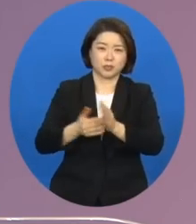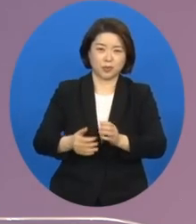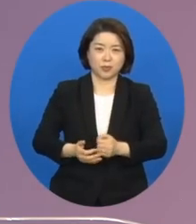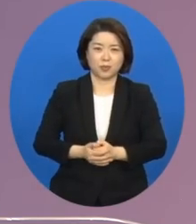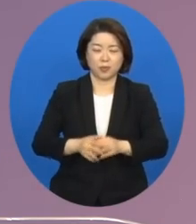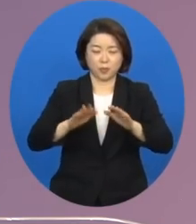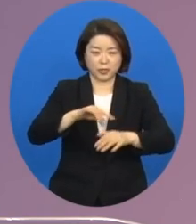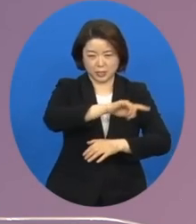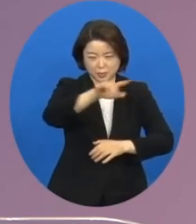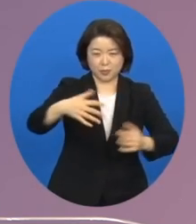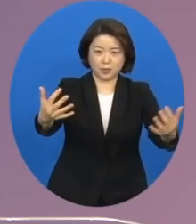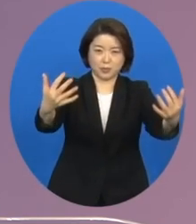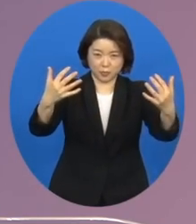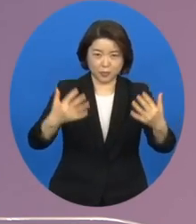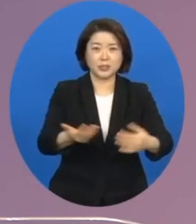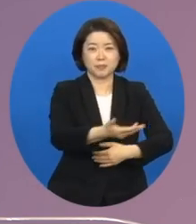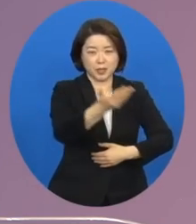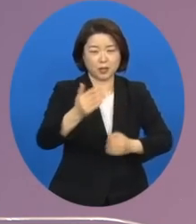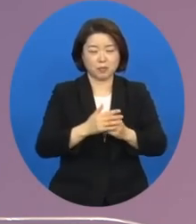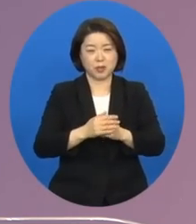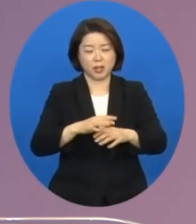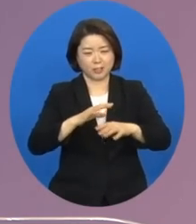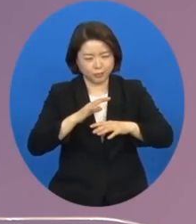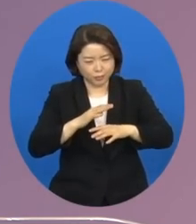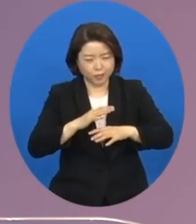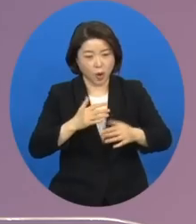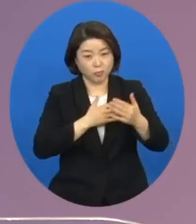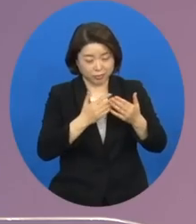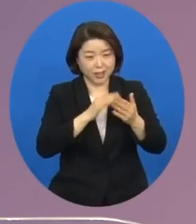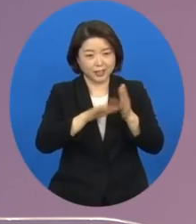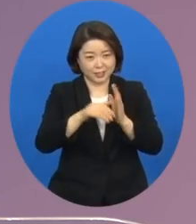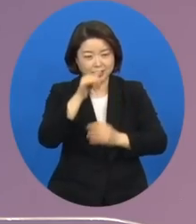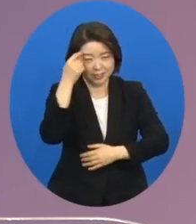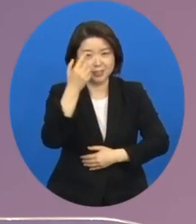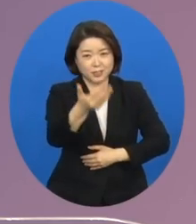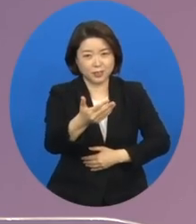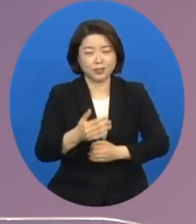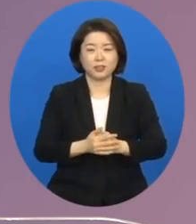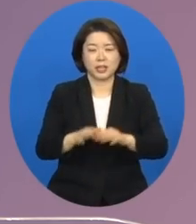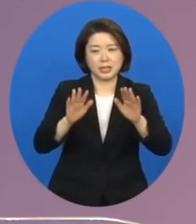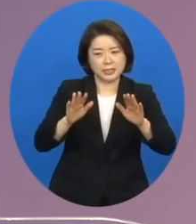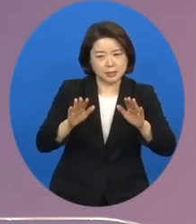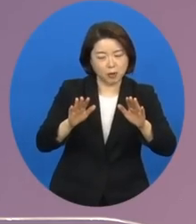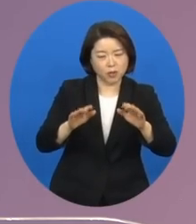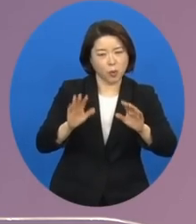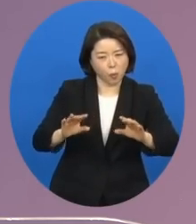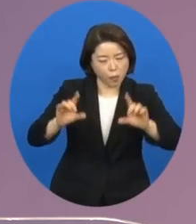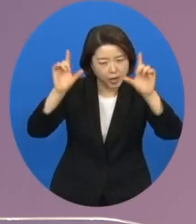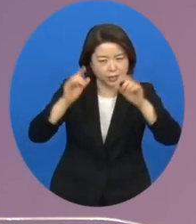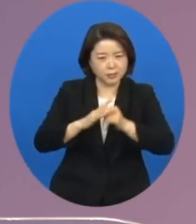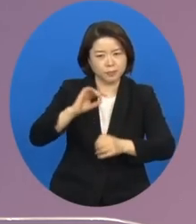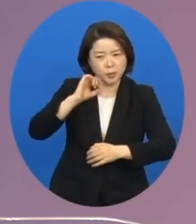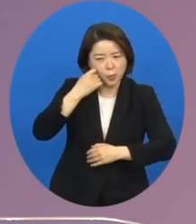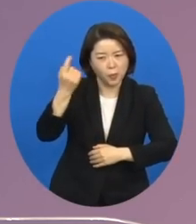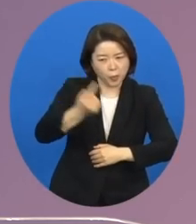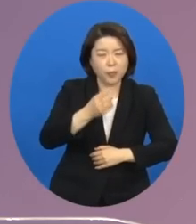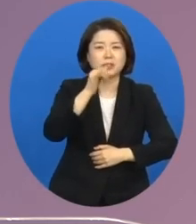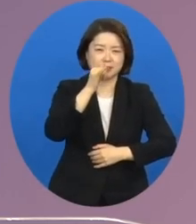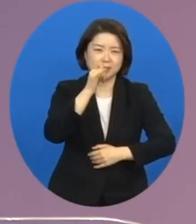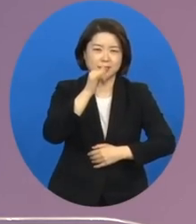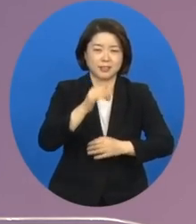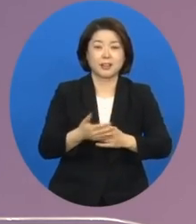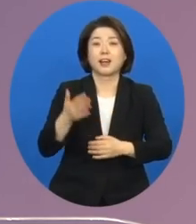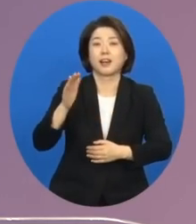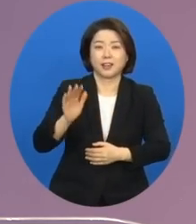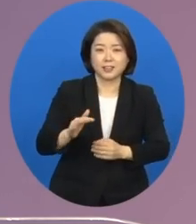모인 우리 성도 여러분들 두려우신 때가 있잖아요 이번 달은 올해는 어려움이 있잖아요